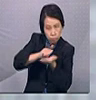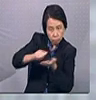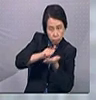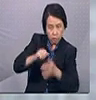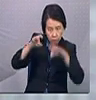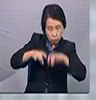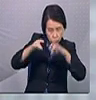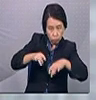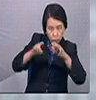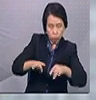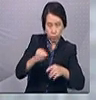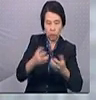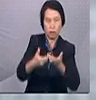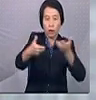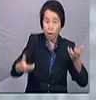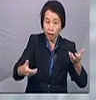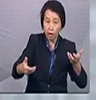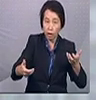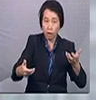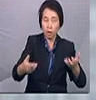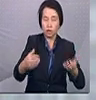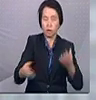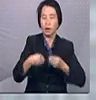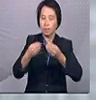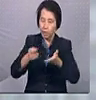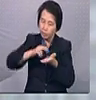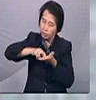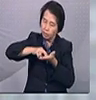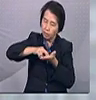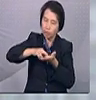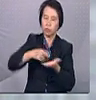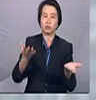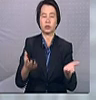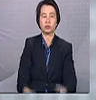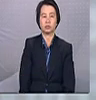diuji dan diasingkan dan diberi rawatan yang diperlukan.